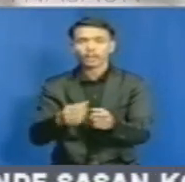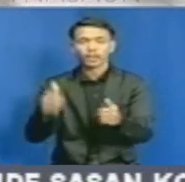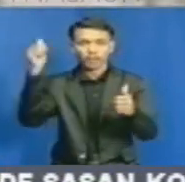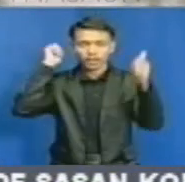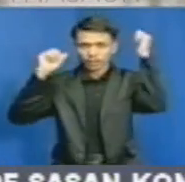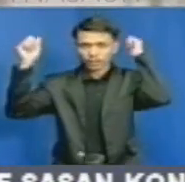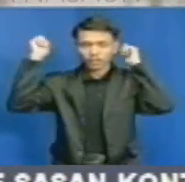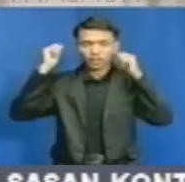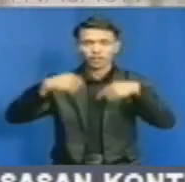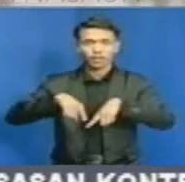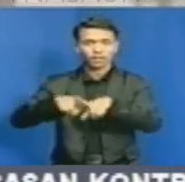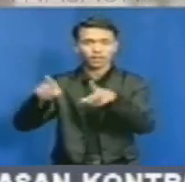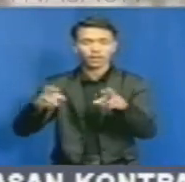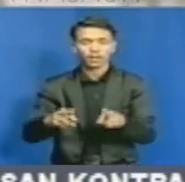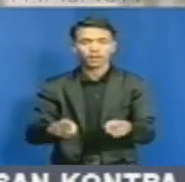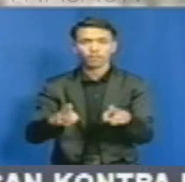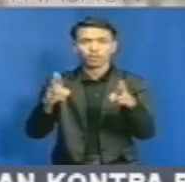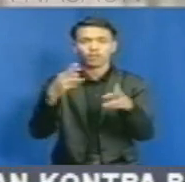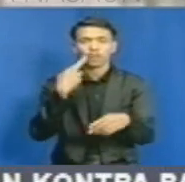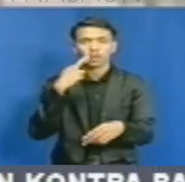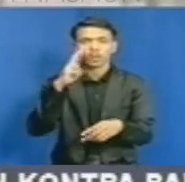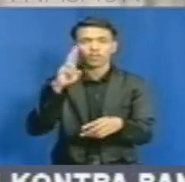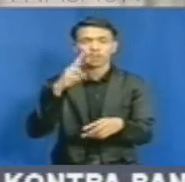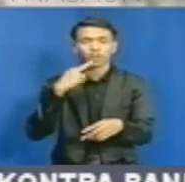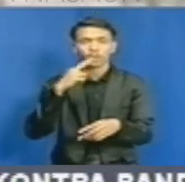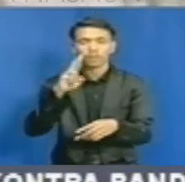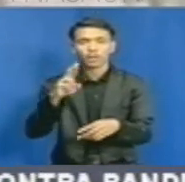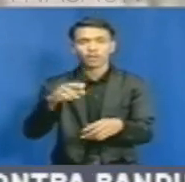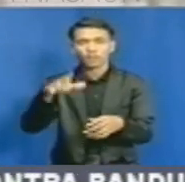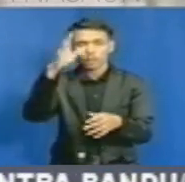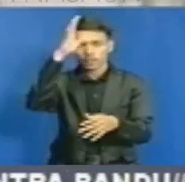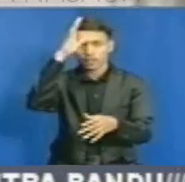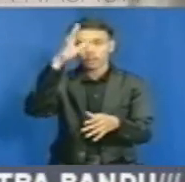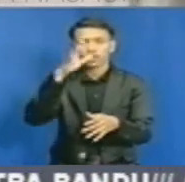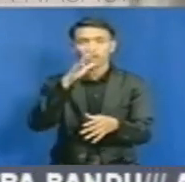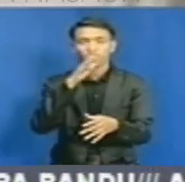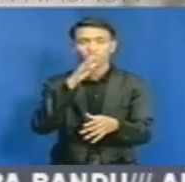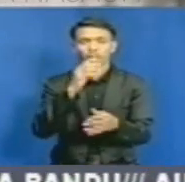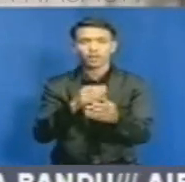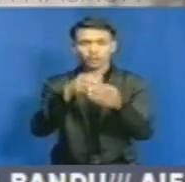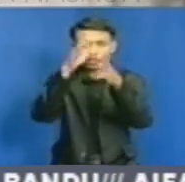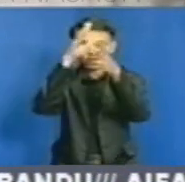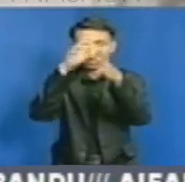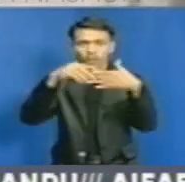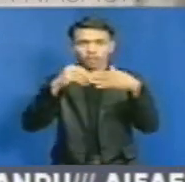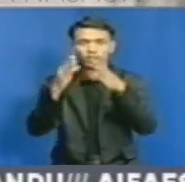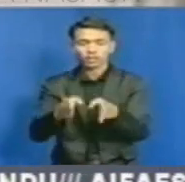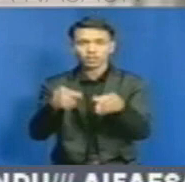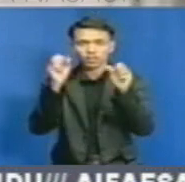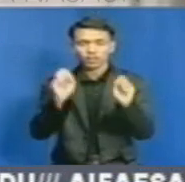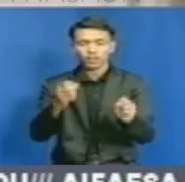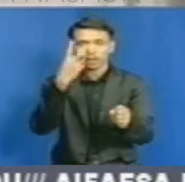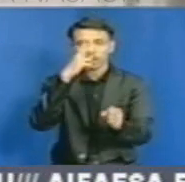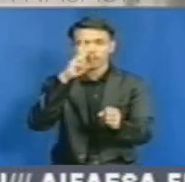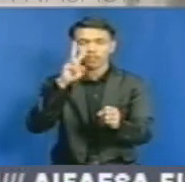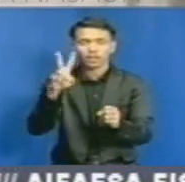ihmota jadi ami rekomenda ba itania inan ama nomor na iulun sir karik sebele tau netik mata ma ami sukribas ami sukribas